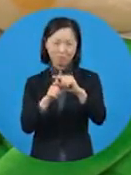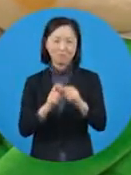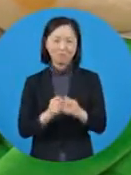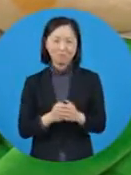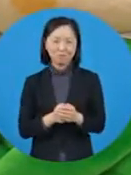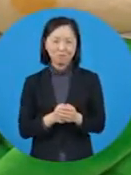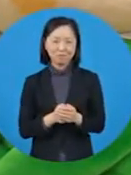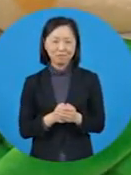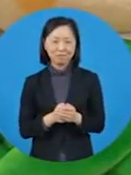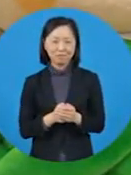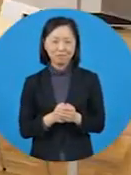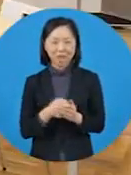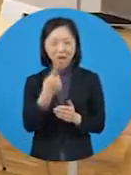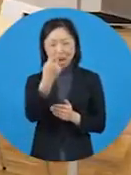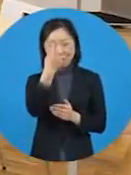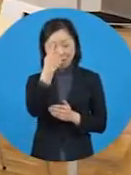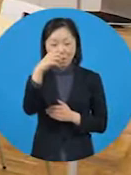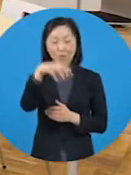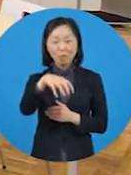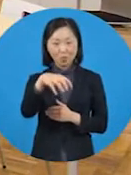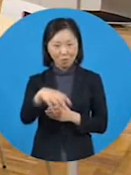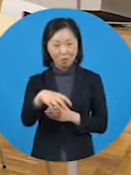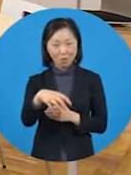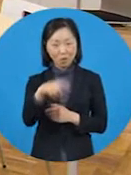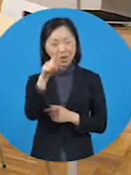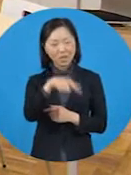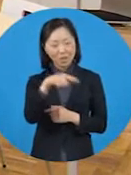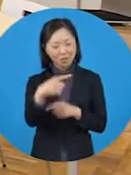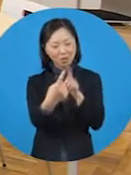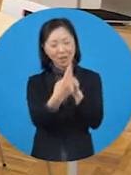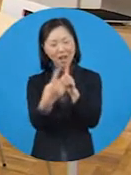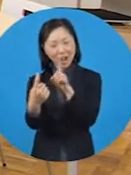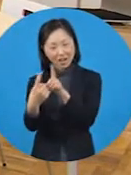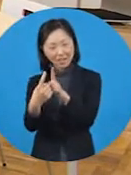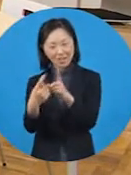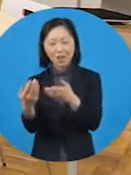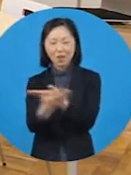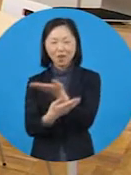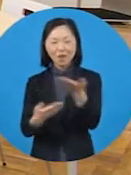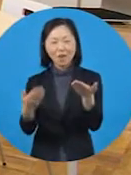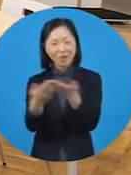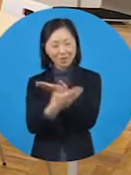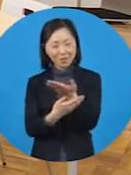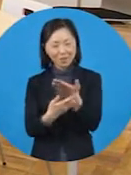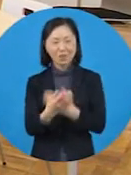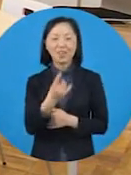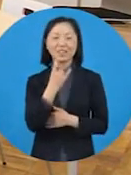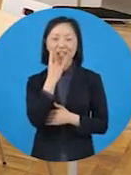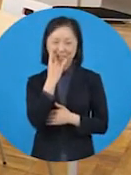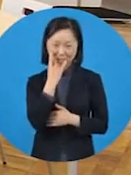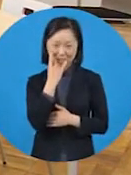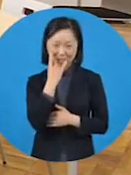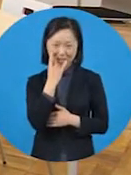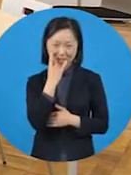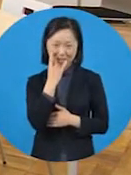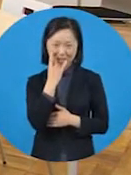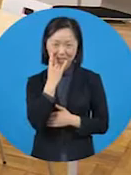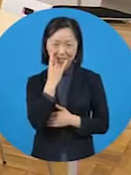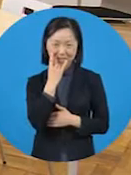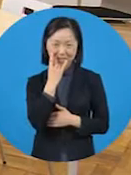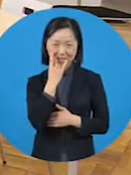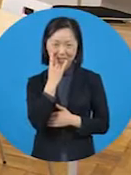ります。 マナポートでいろんな人との出会いや交流が生まれることを期待します